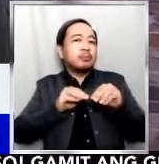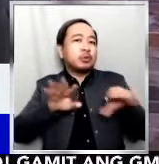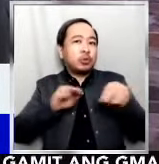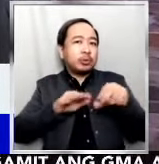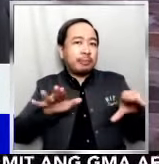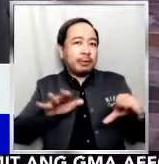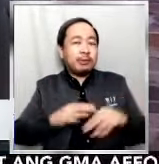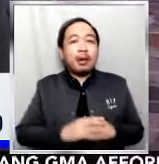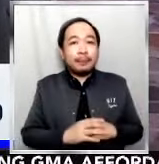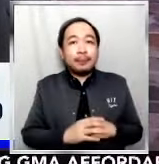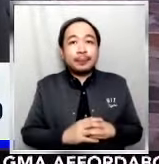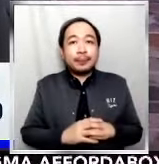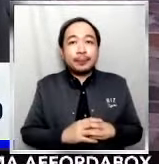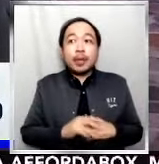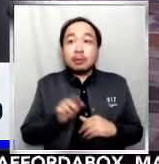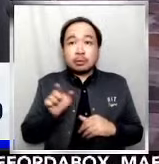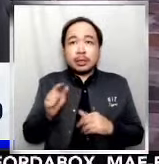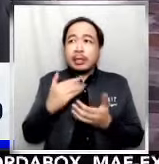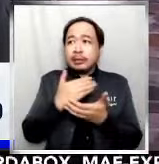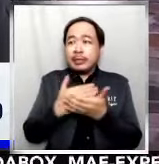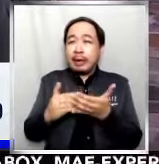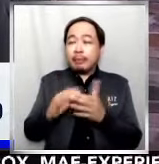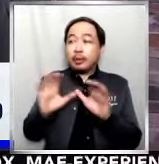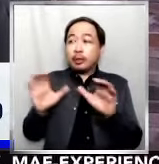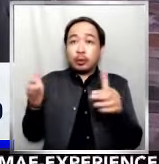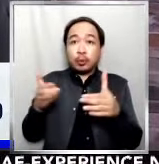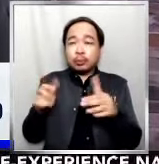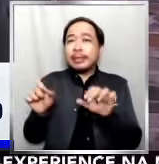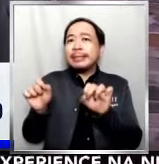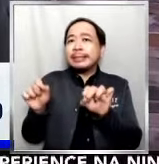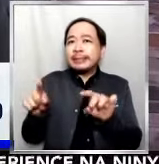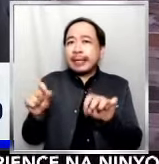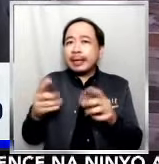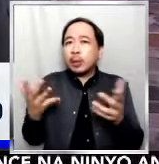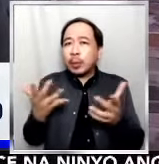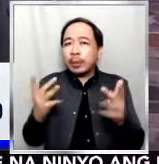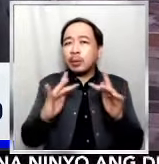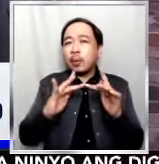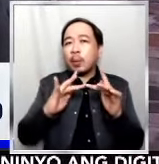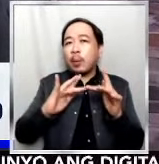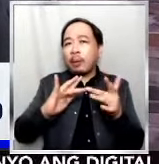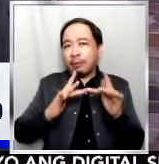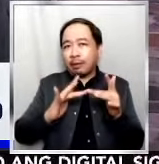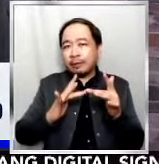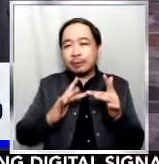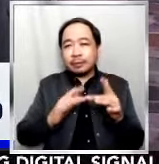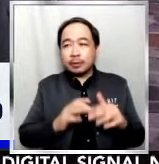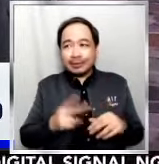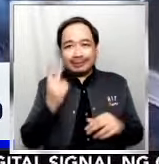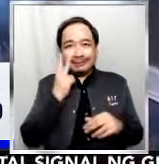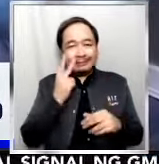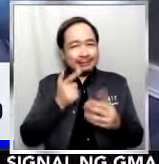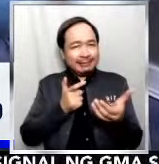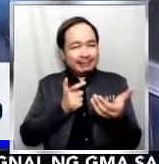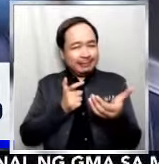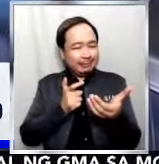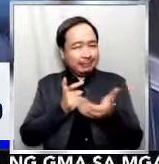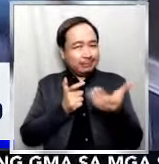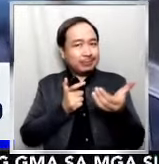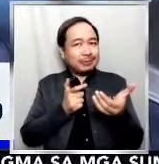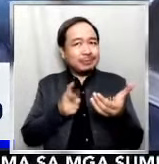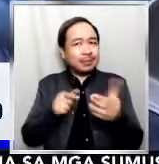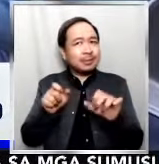online. Okay? No? So makikita mo, imagine firearms ibinebenta ninyo sa online. Ayon